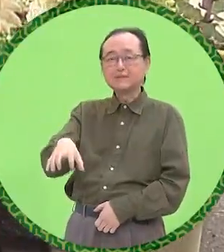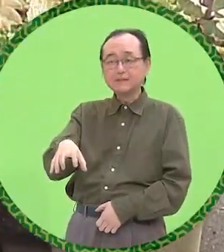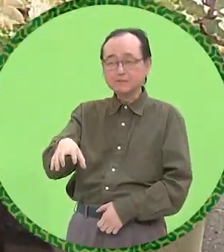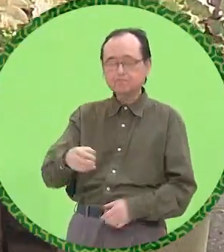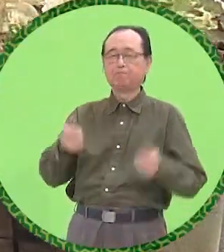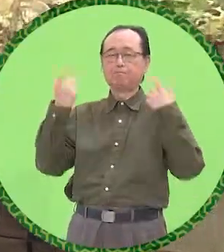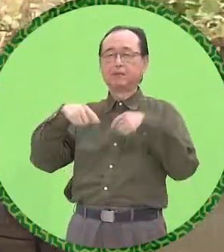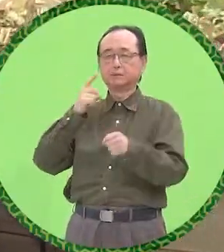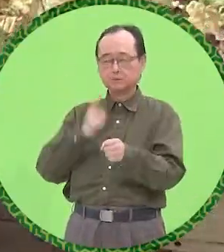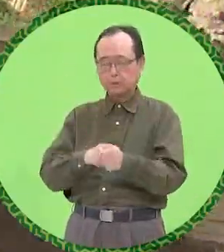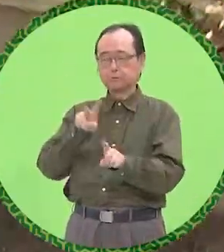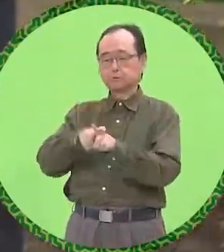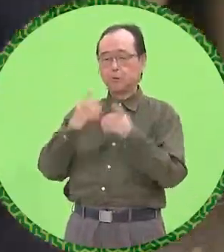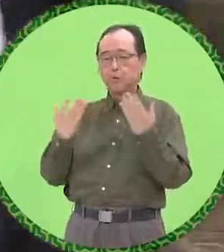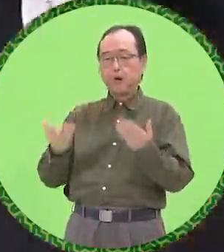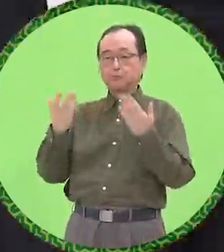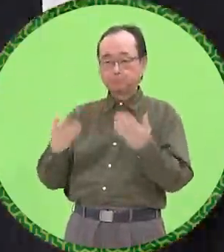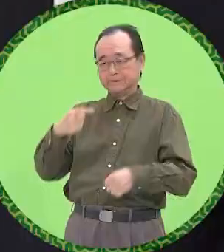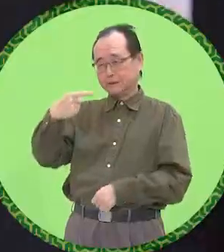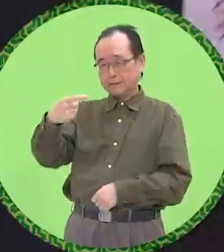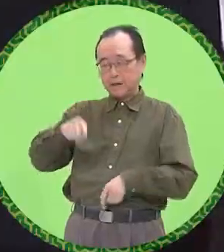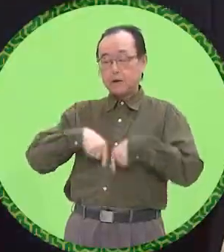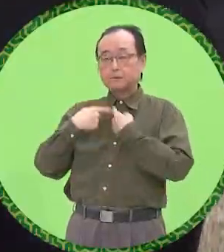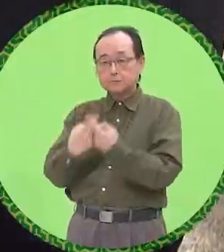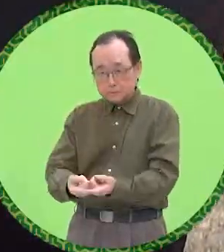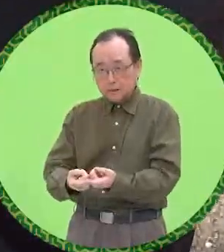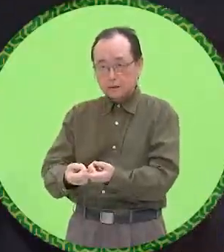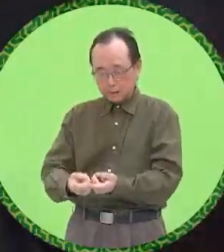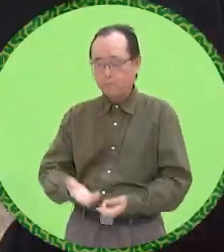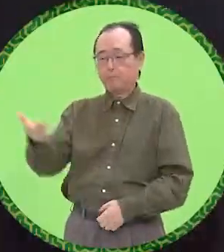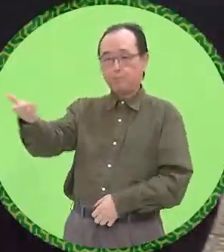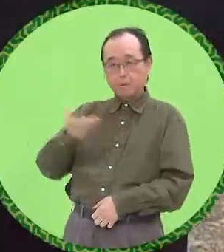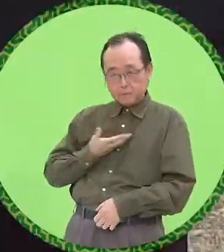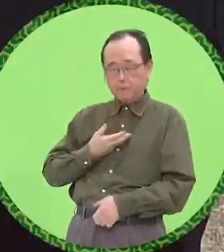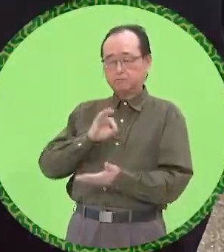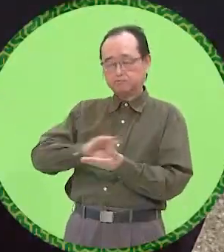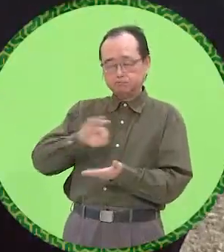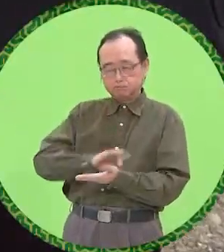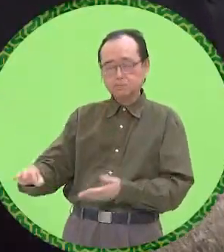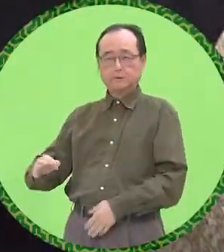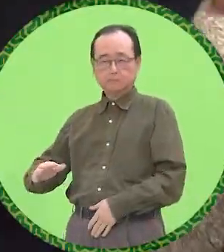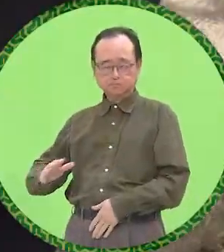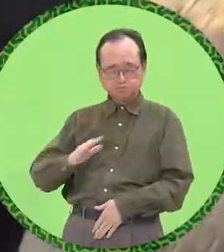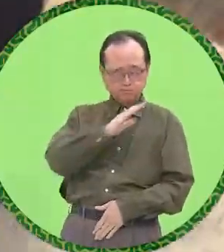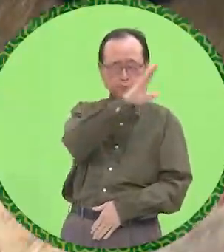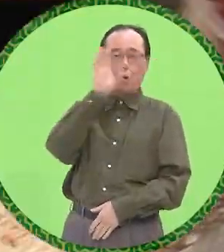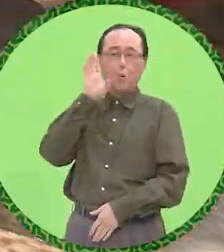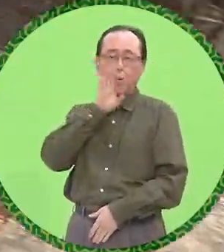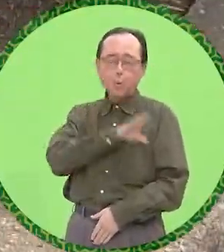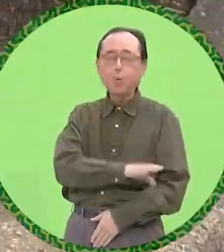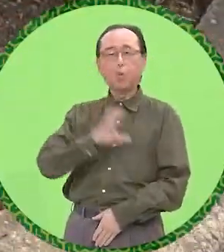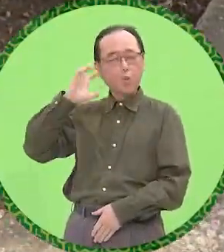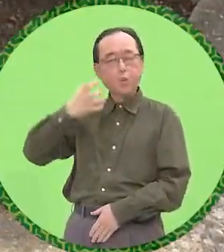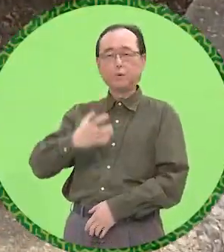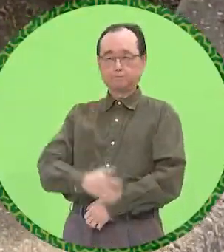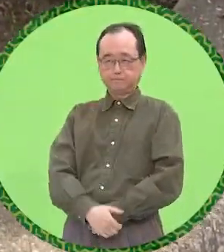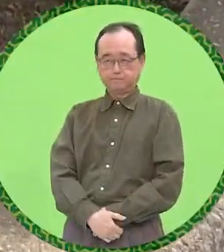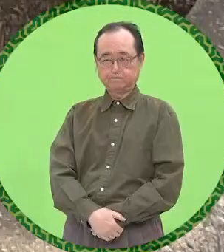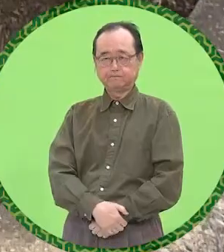市、毎年市内の1年生に1人1個けん玉を配布するほどけん玉に馴染みが深いんです